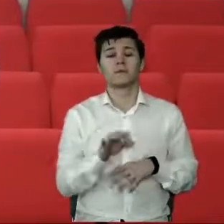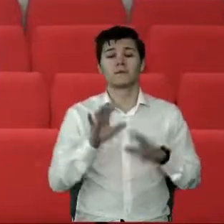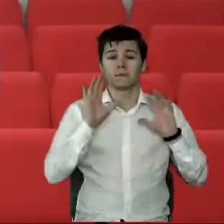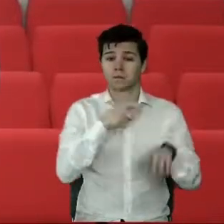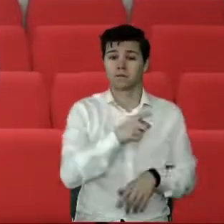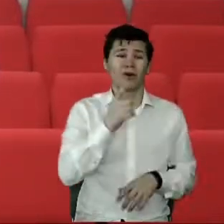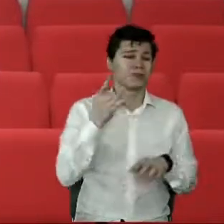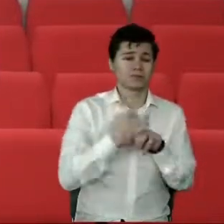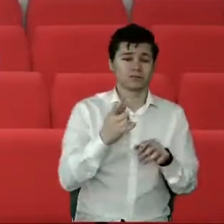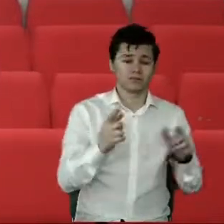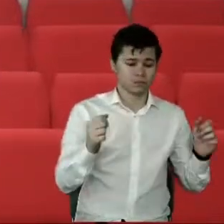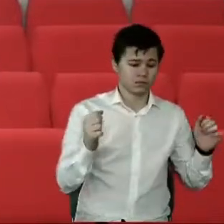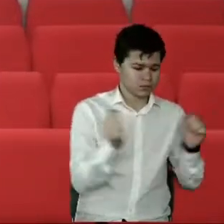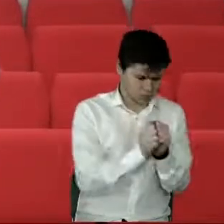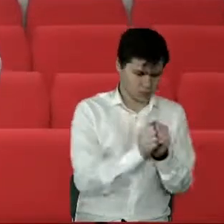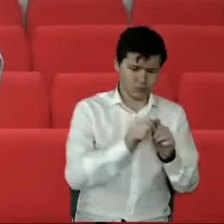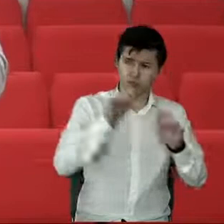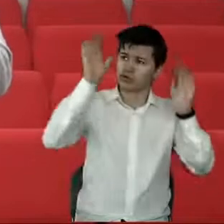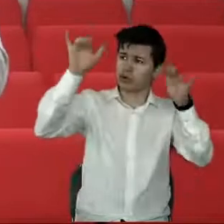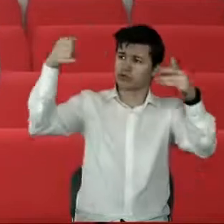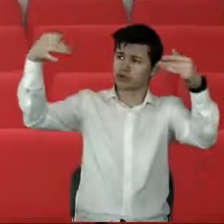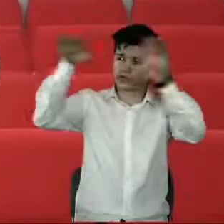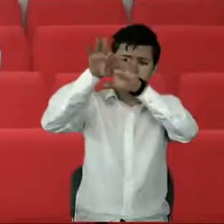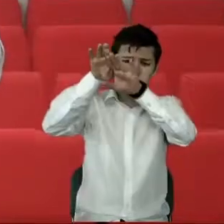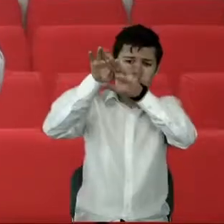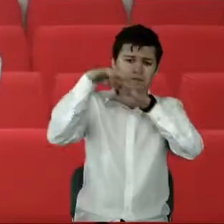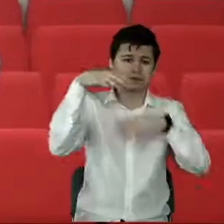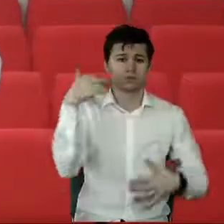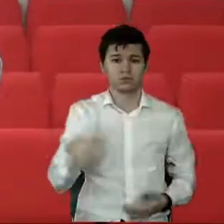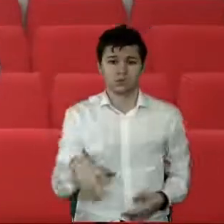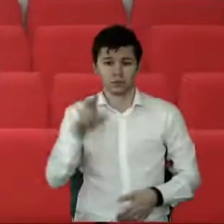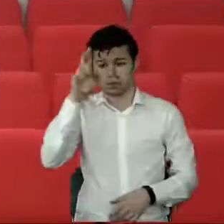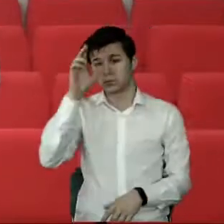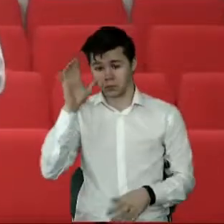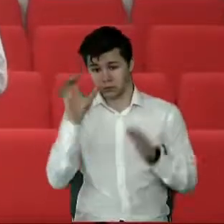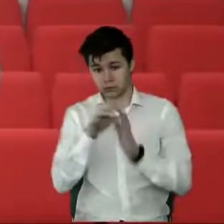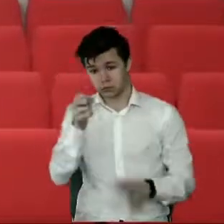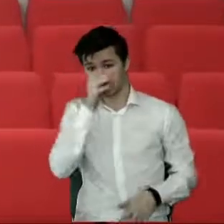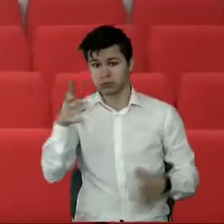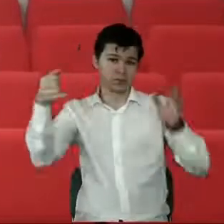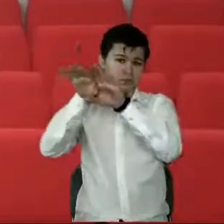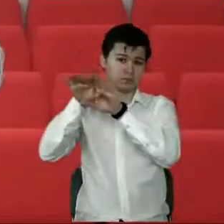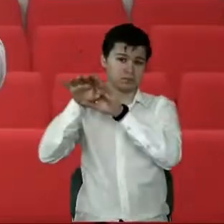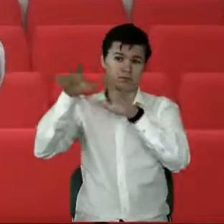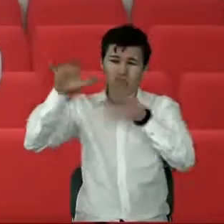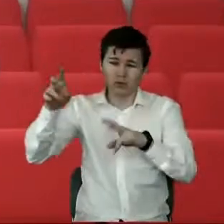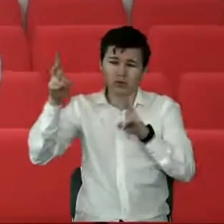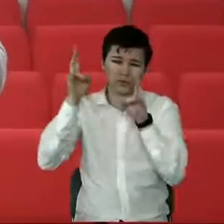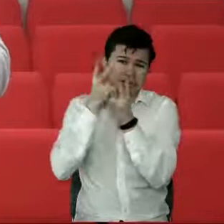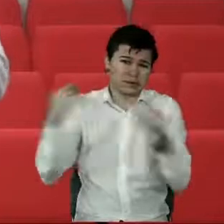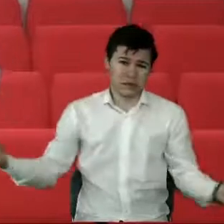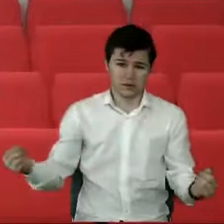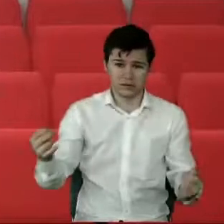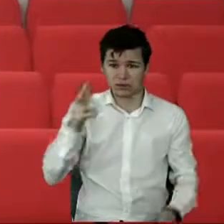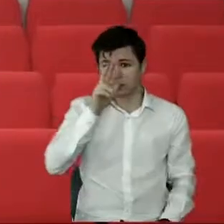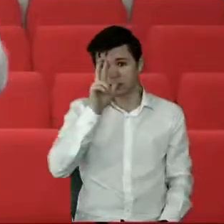все окружающие обстоятельства. Одна его молитва изменила жизнь всего царства израильского, который был в тот момент. На 3,5 года